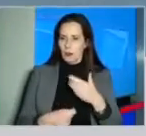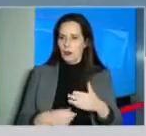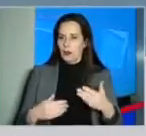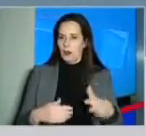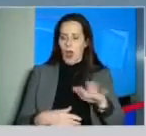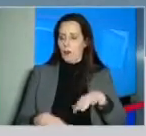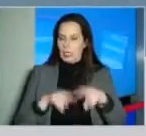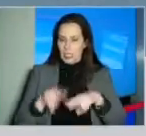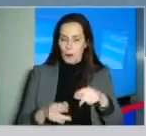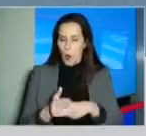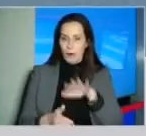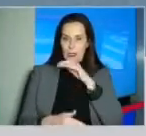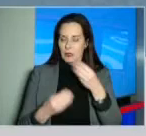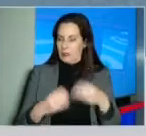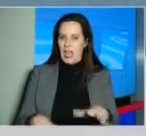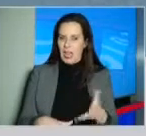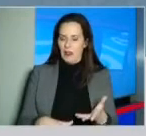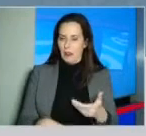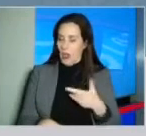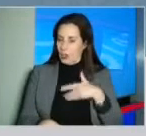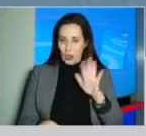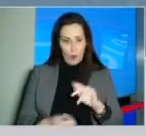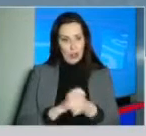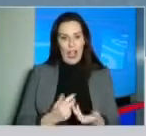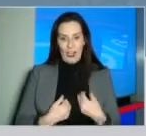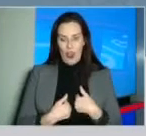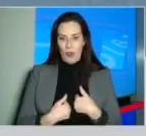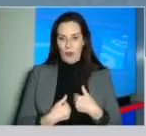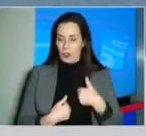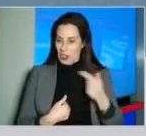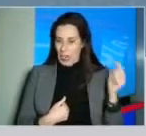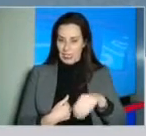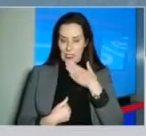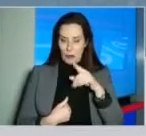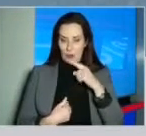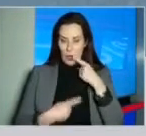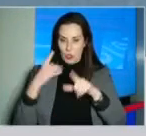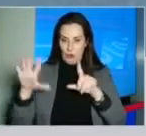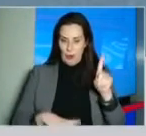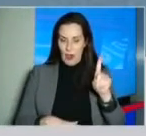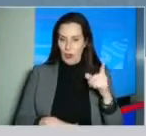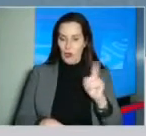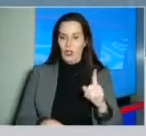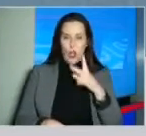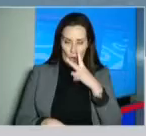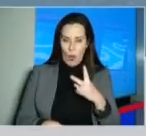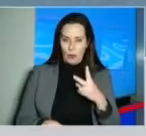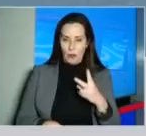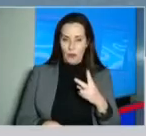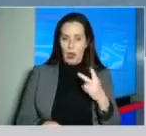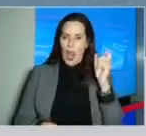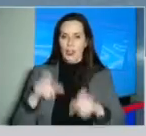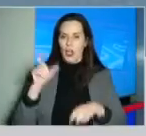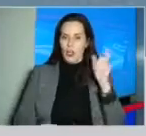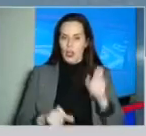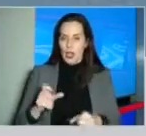מערכת טיפול בזקנים נפסדת. סדת. אנחנו גם השתננו, כי כשאני הגעתי לישראל ב-1971, לא ראית מסתובבים אנשים